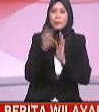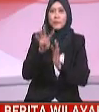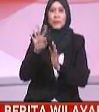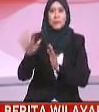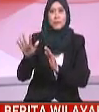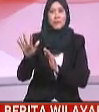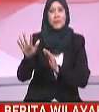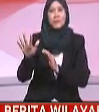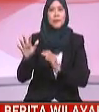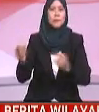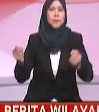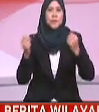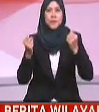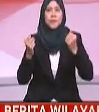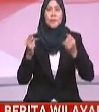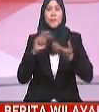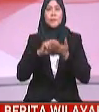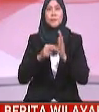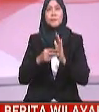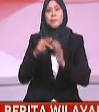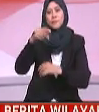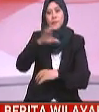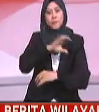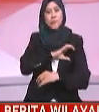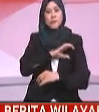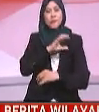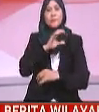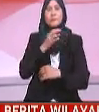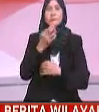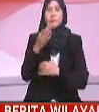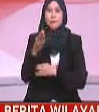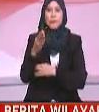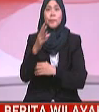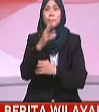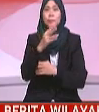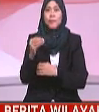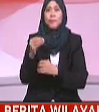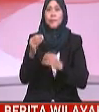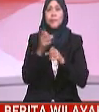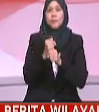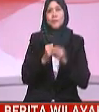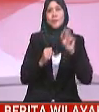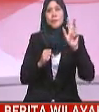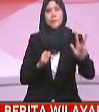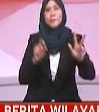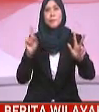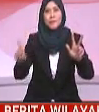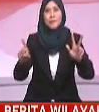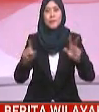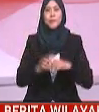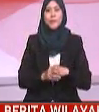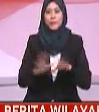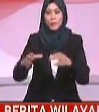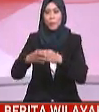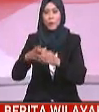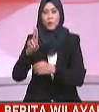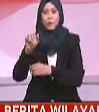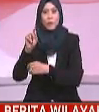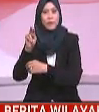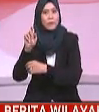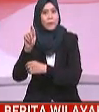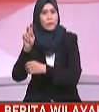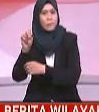ke-45 mengukuhkan lagi kedudukan PDRM Blue Warriors dengan kedudukan 3-1. Skuad Uniten KPT